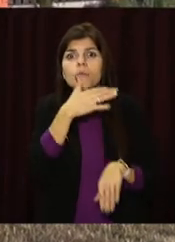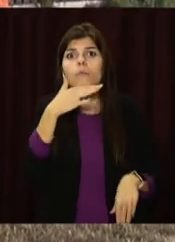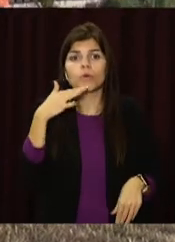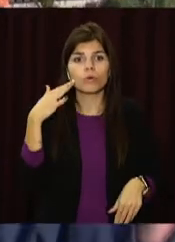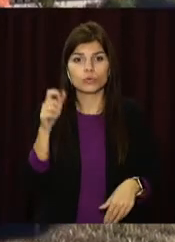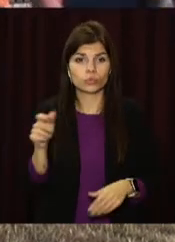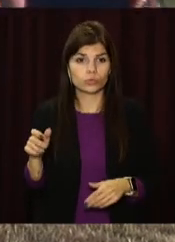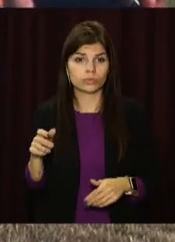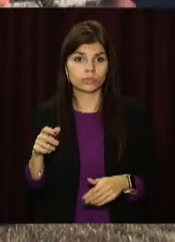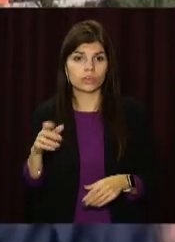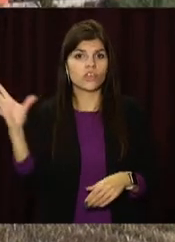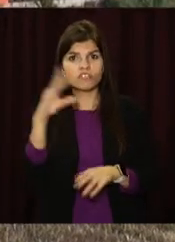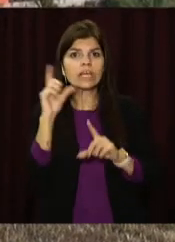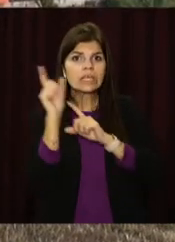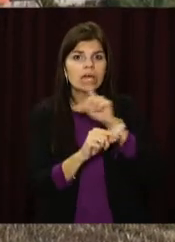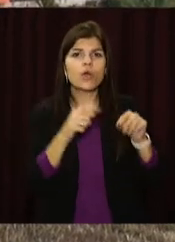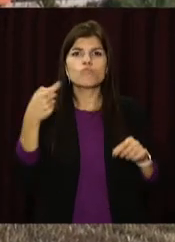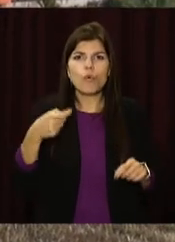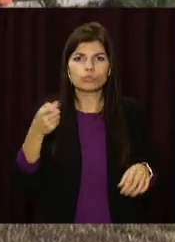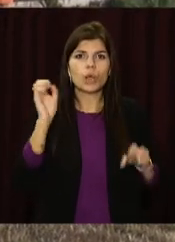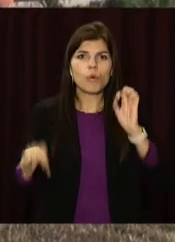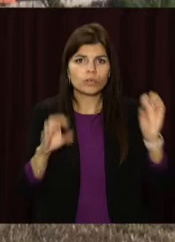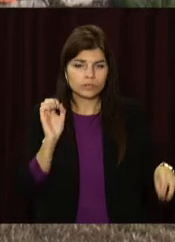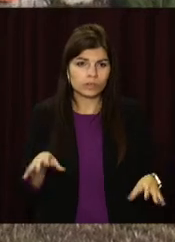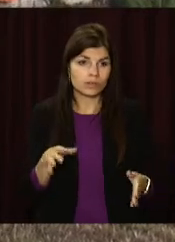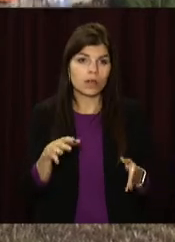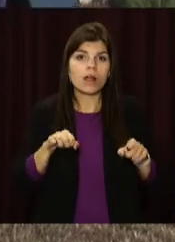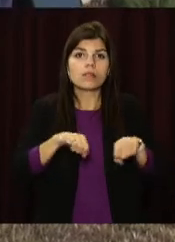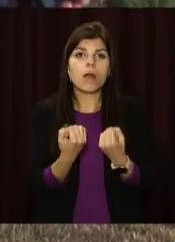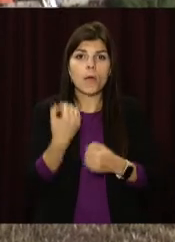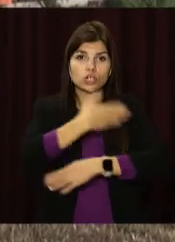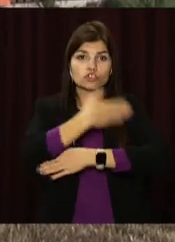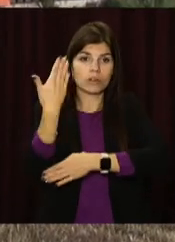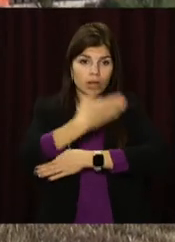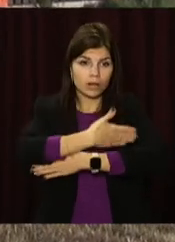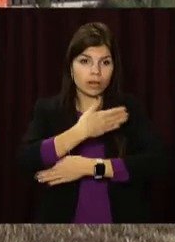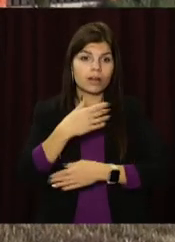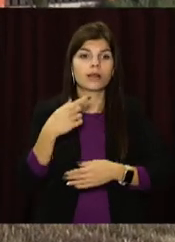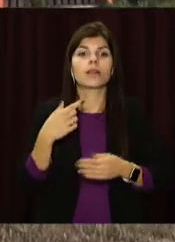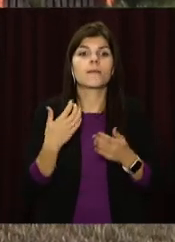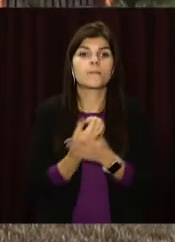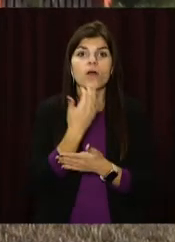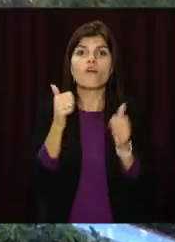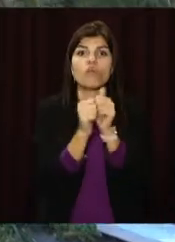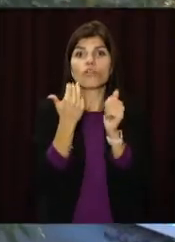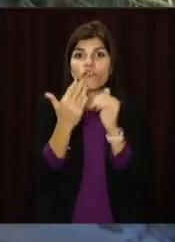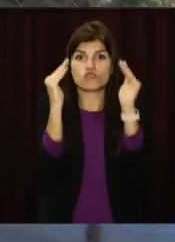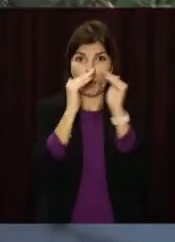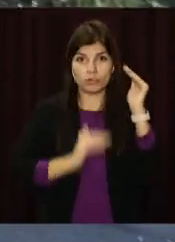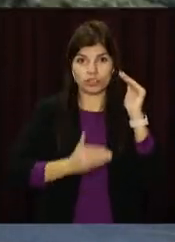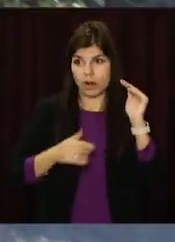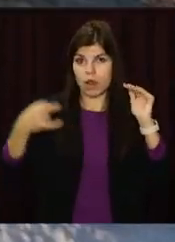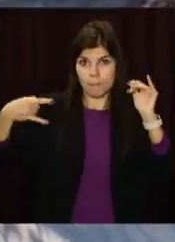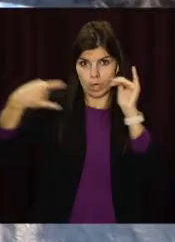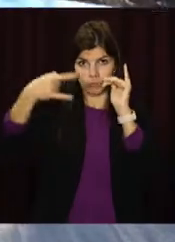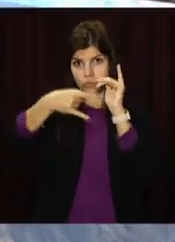Заїжджають люди, всі їдуть, мусор бросають. Ломають шлагбауми, становятся перед твоїми воротами. І цей процес, який